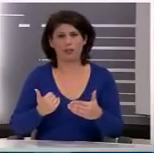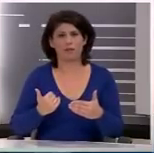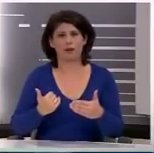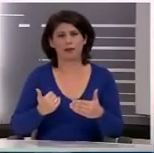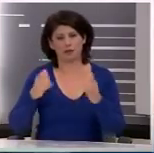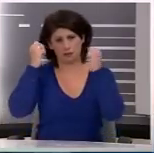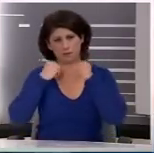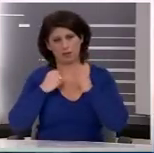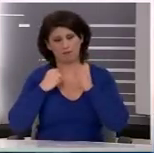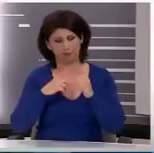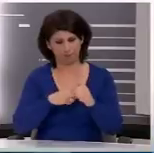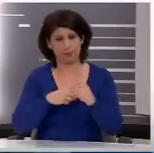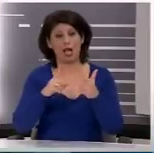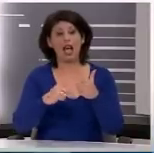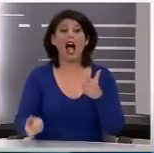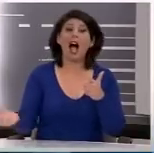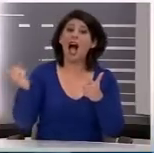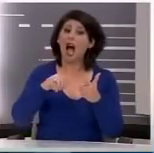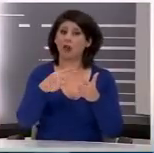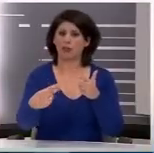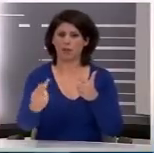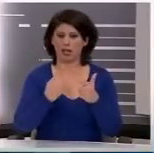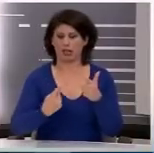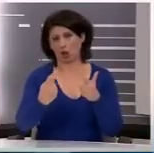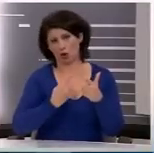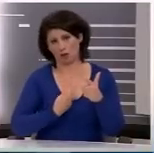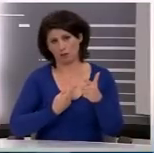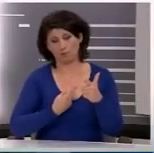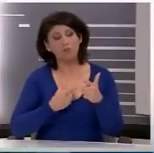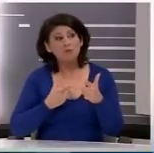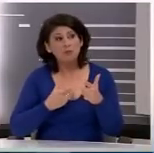Με κατηγορούν και για κάτι άλλο κύριε Πρόεδρε. Και